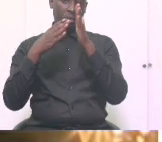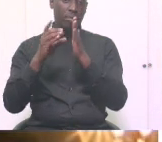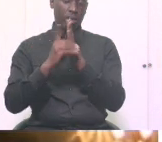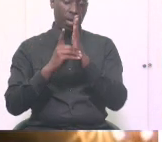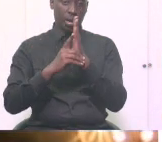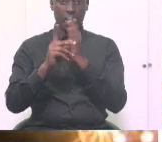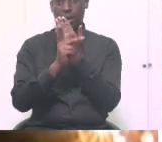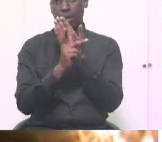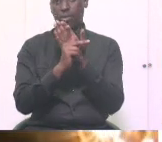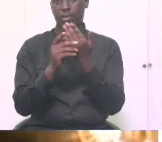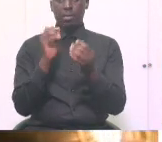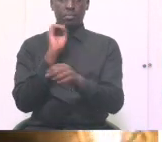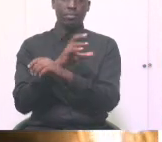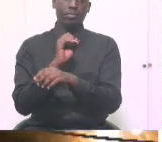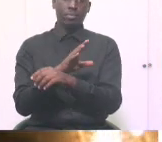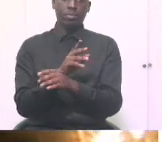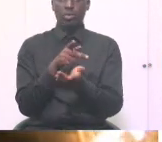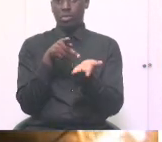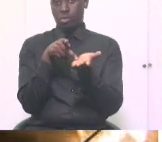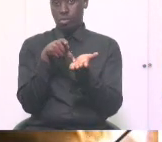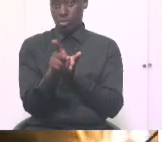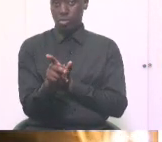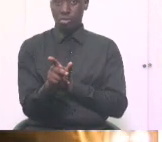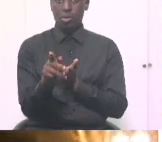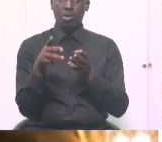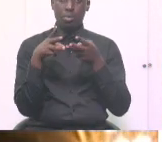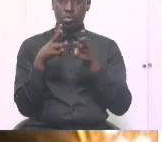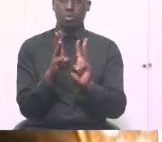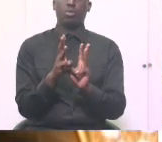bugira inama abahinzi kwishyura uburyo